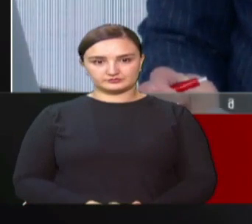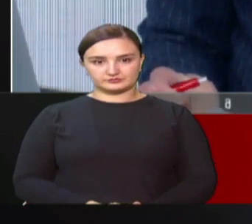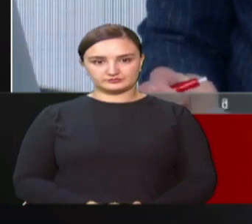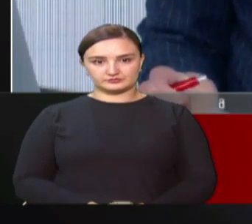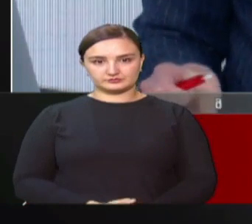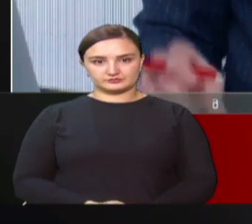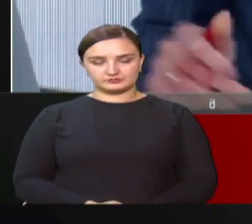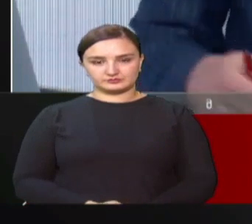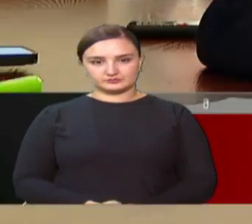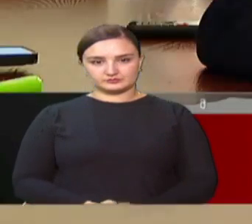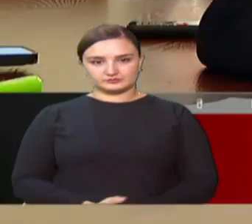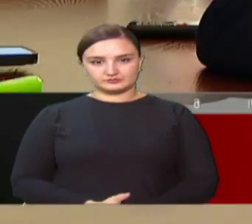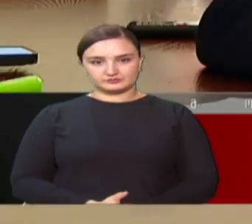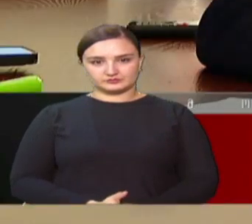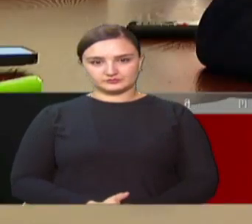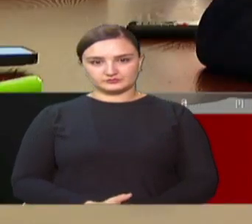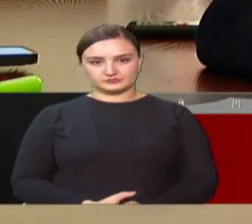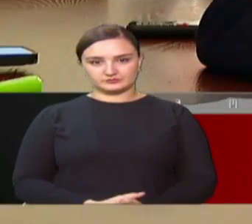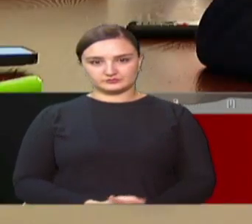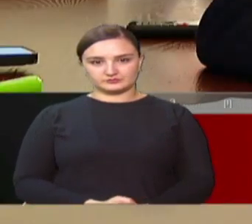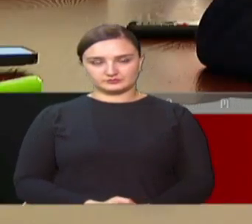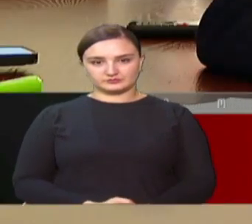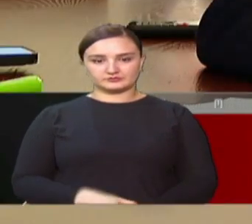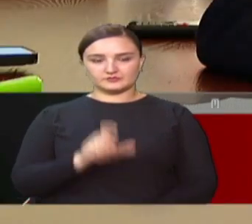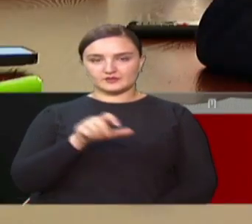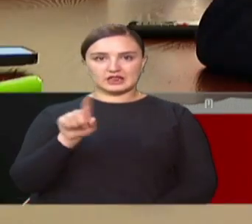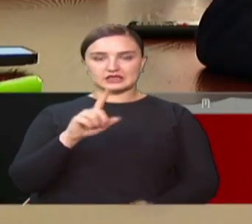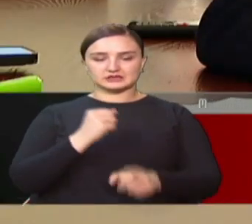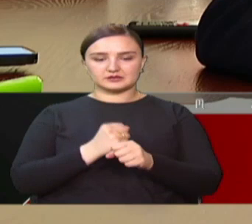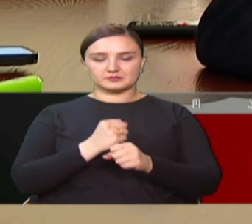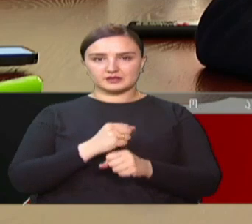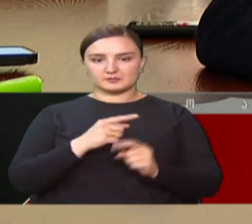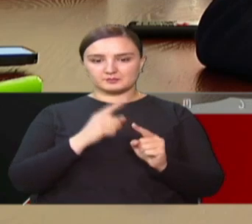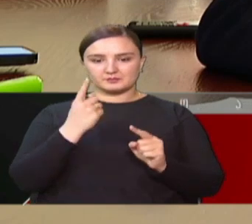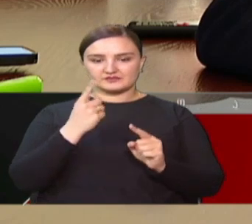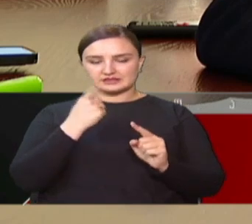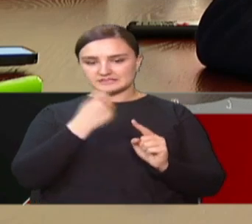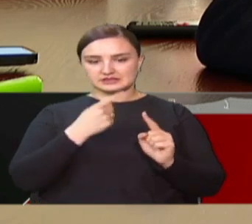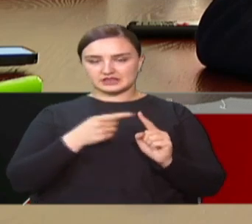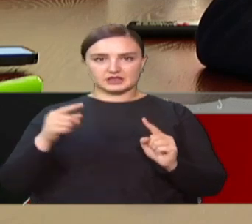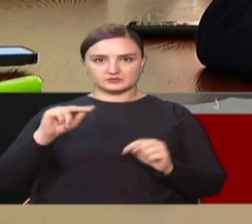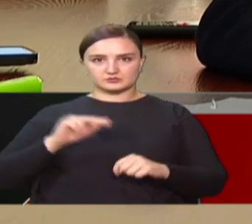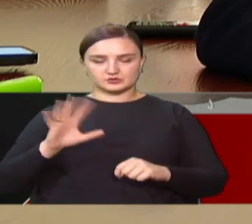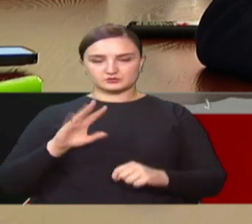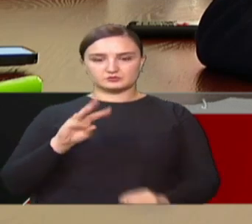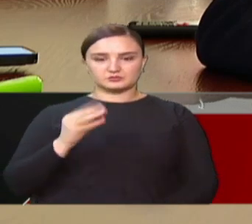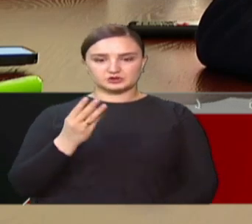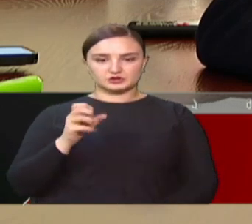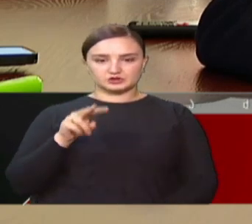უსაფუძვო და უსაგნო საკითხების მეც რასაყენებს ეს ხალხი? პირველი წელი იყო, არ მუშაობდნენ. შარმიშელი იყო,